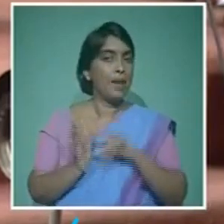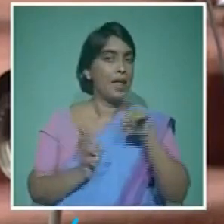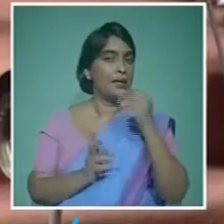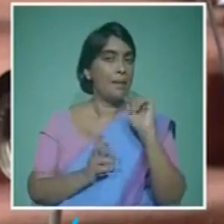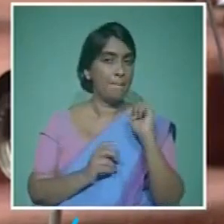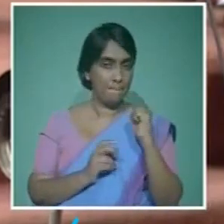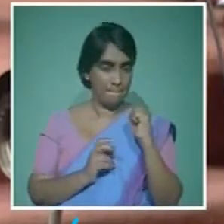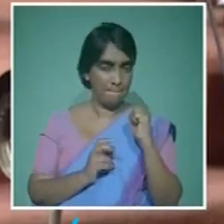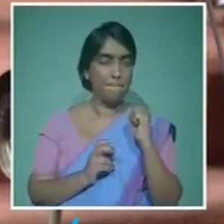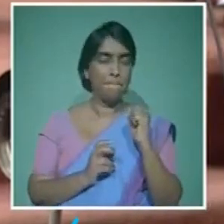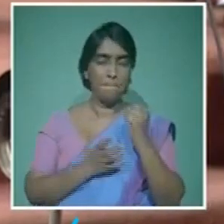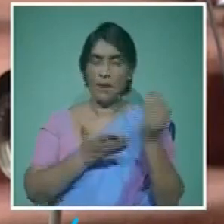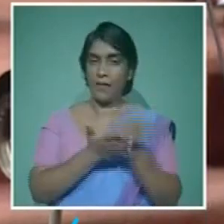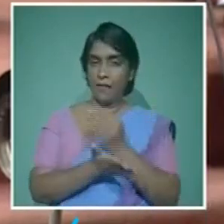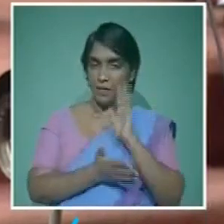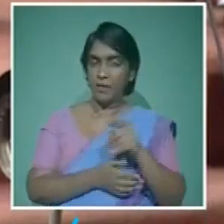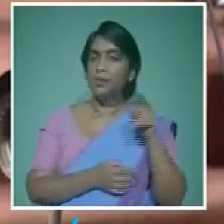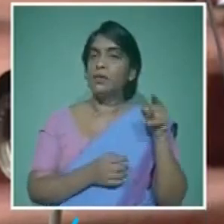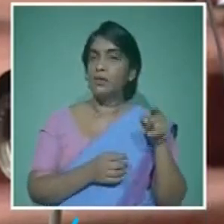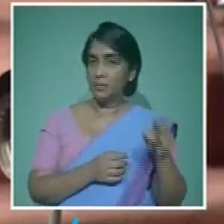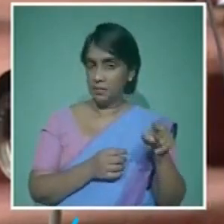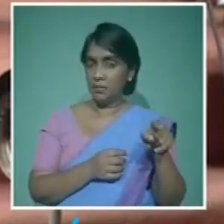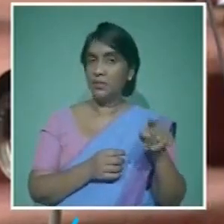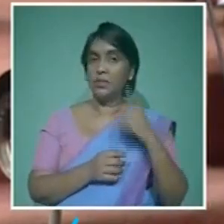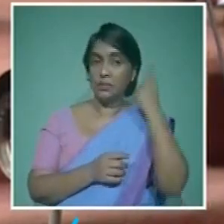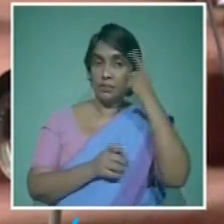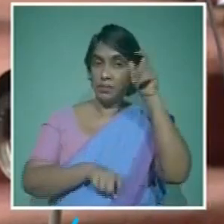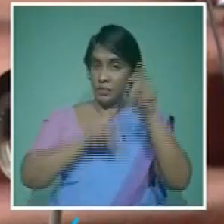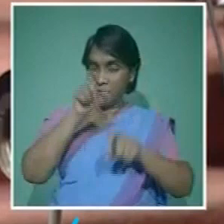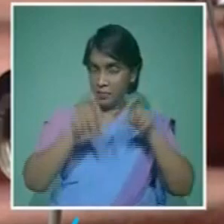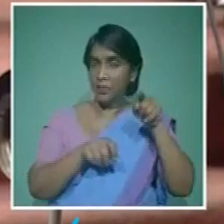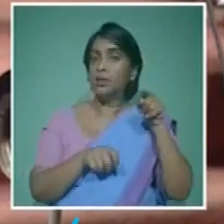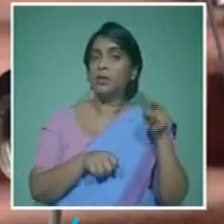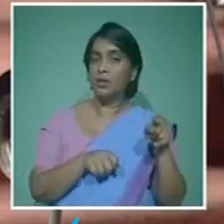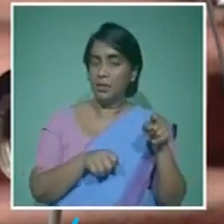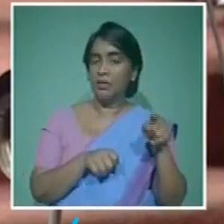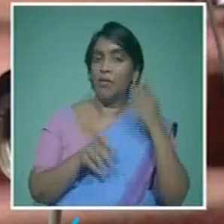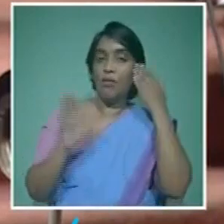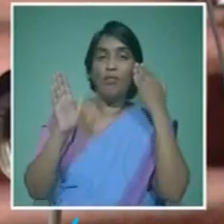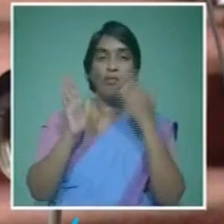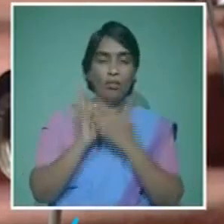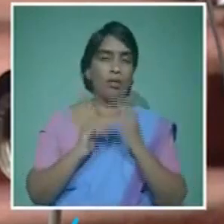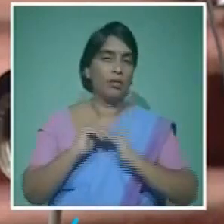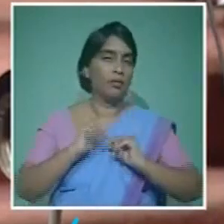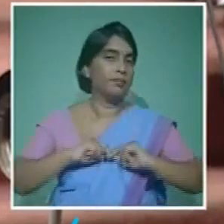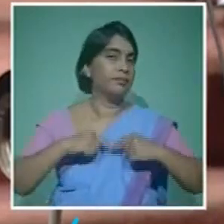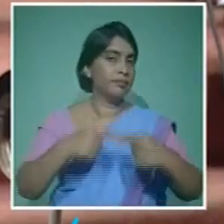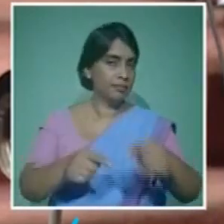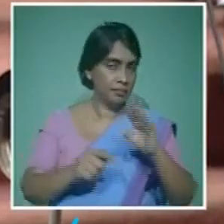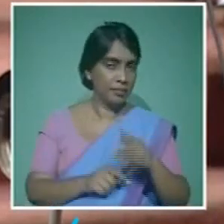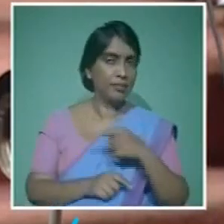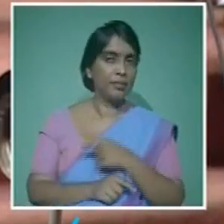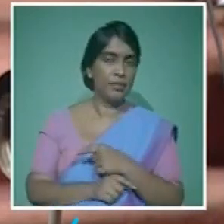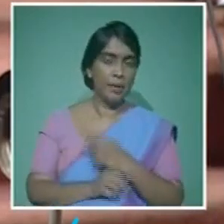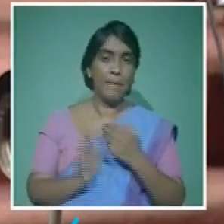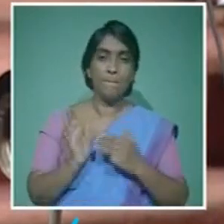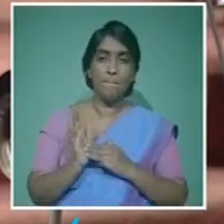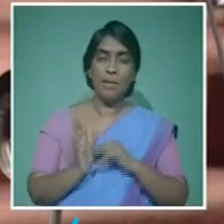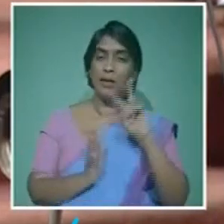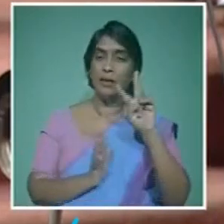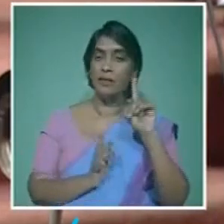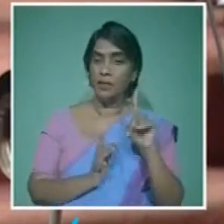நிதி ஒதுக்கப்பட்டது அந்த அந்த நிபுணர் குழு நடைமுறைப்படுத்துவதற்கு. அதிலே அவர்கள் ஏறக்குறைய